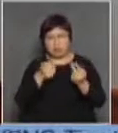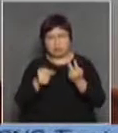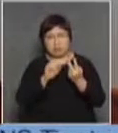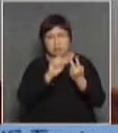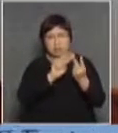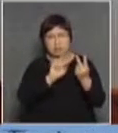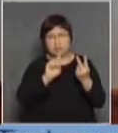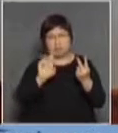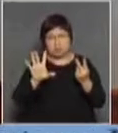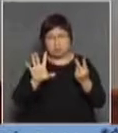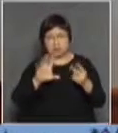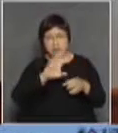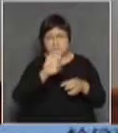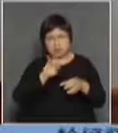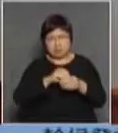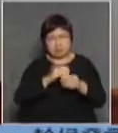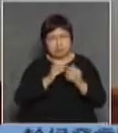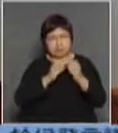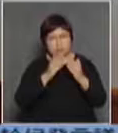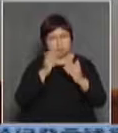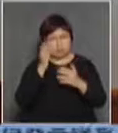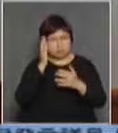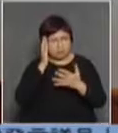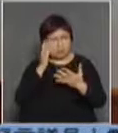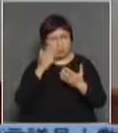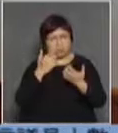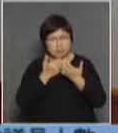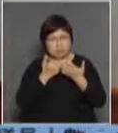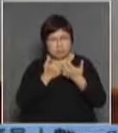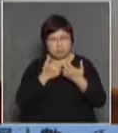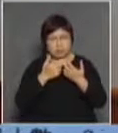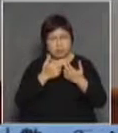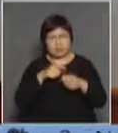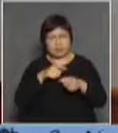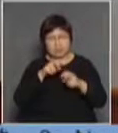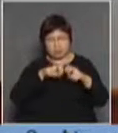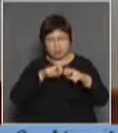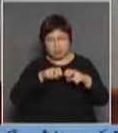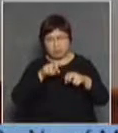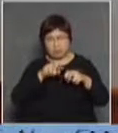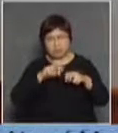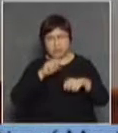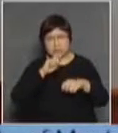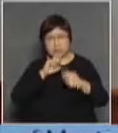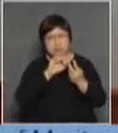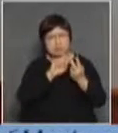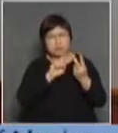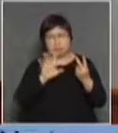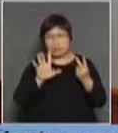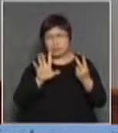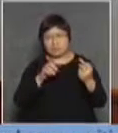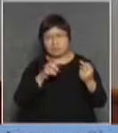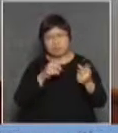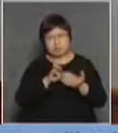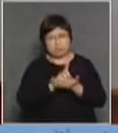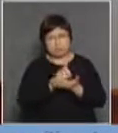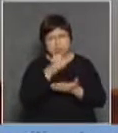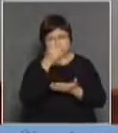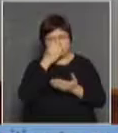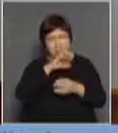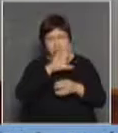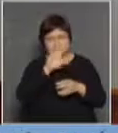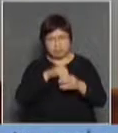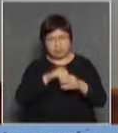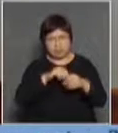2011-2015 年的綜合住戶統計調查收入分析指出，在2015年的香港整體